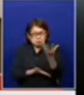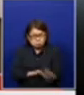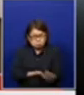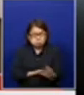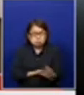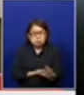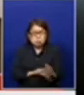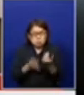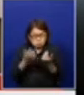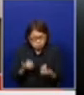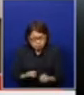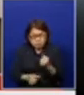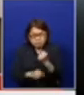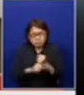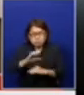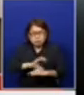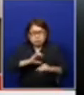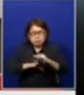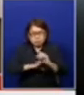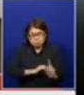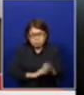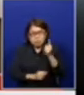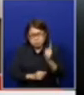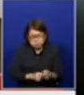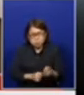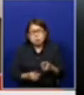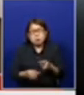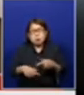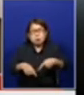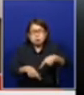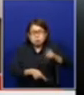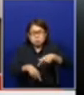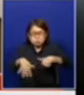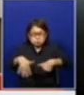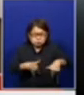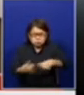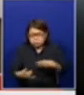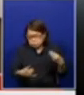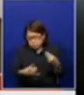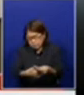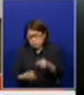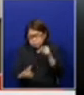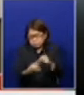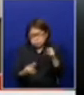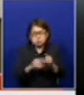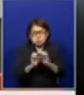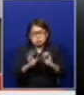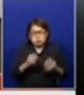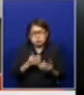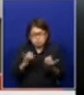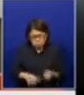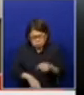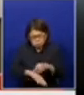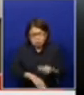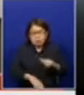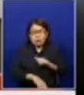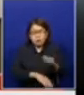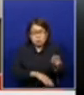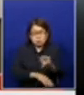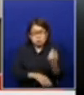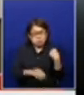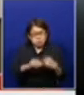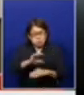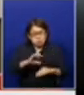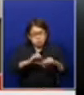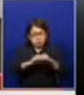วนี้ทำโครงการให้ประโยชน์ประชาชนจริงๆเวลาจำกัดครับท่านประธานโครงการใหญ่ๆ2โครง